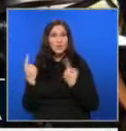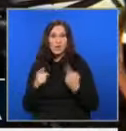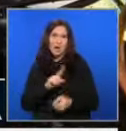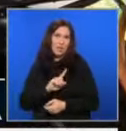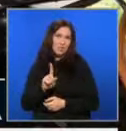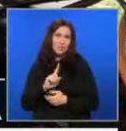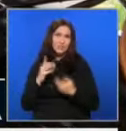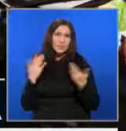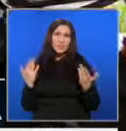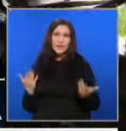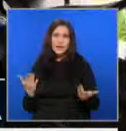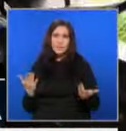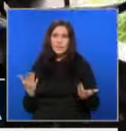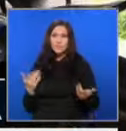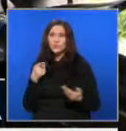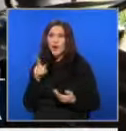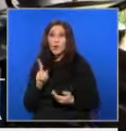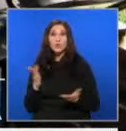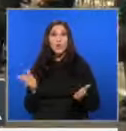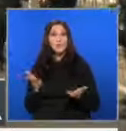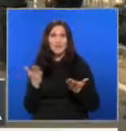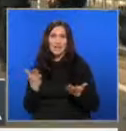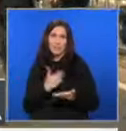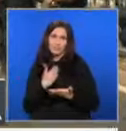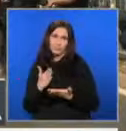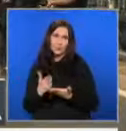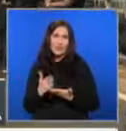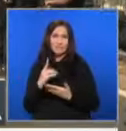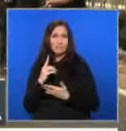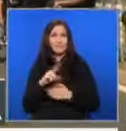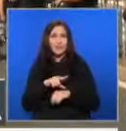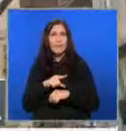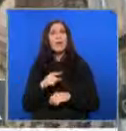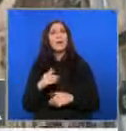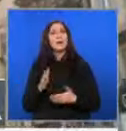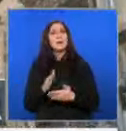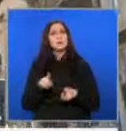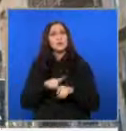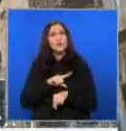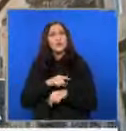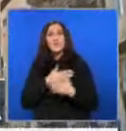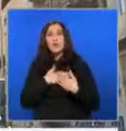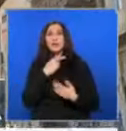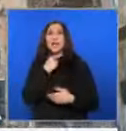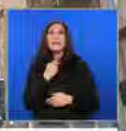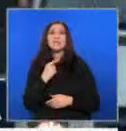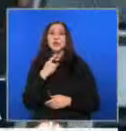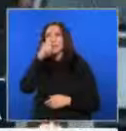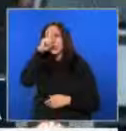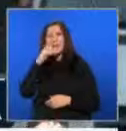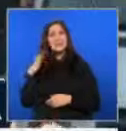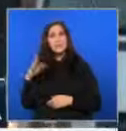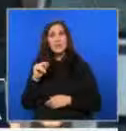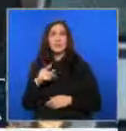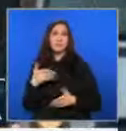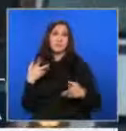не това, което става напоследък. Междувременно феновете на Левски от фракцията София Запад обявиха, че ще прекратят бойкота си и